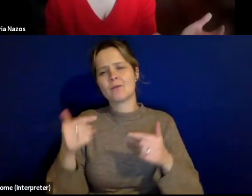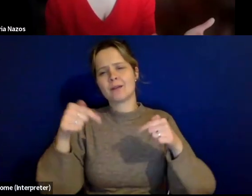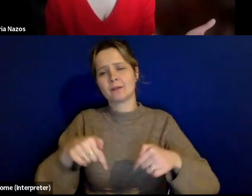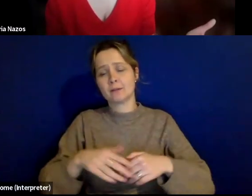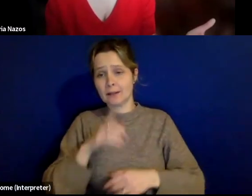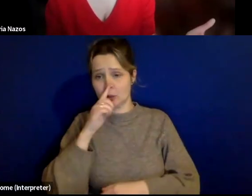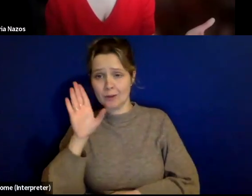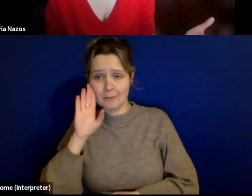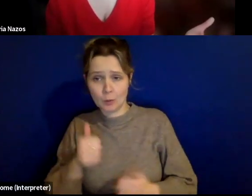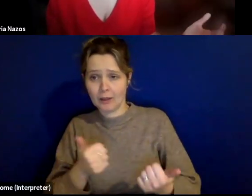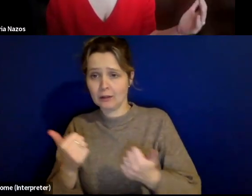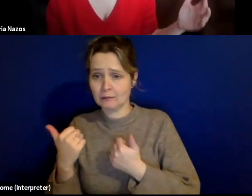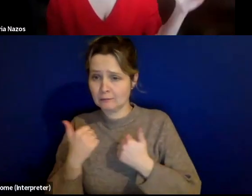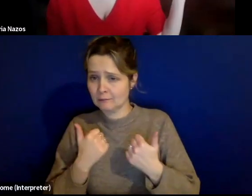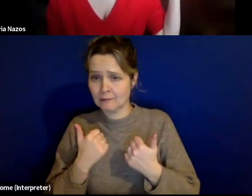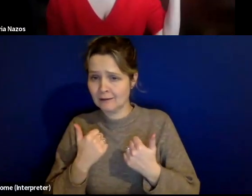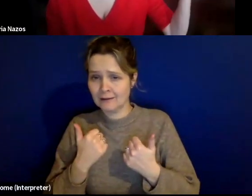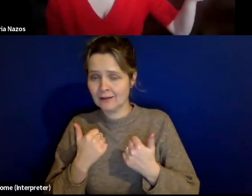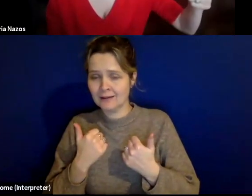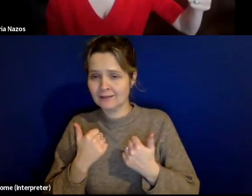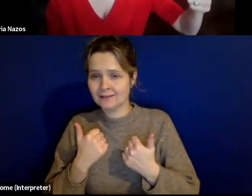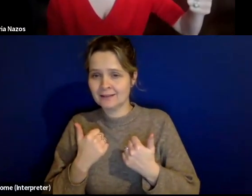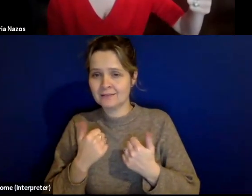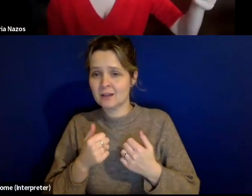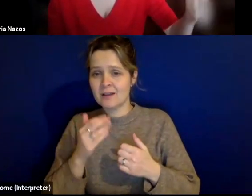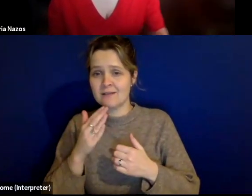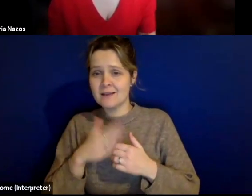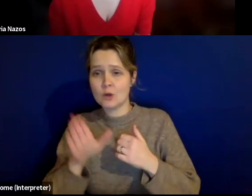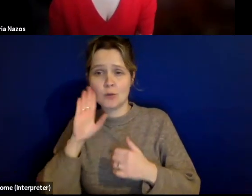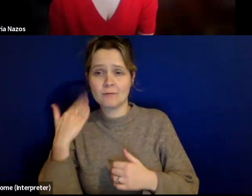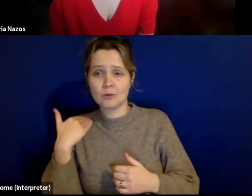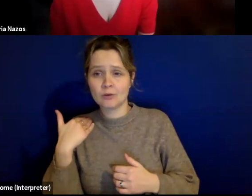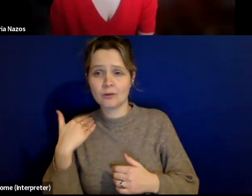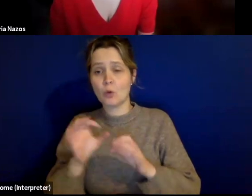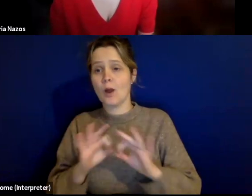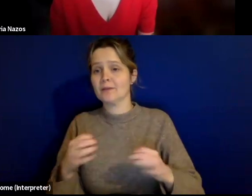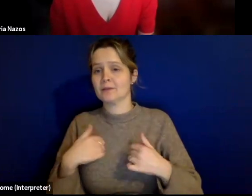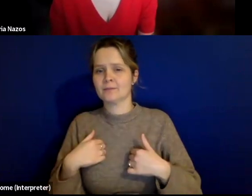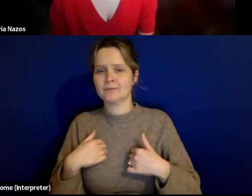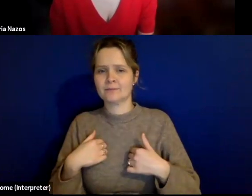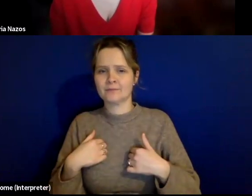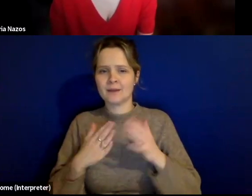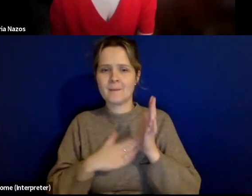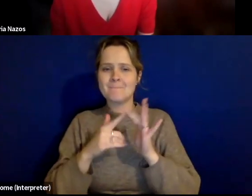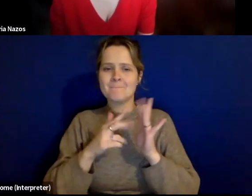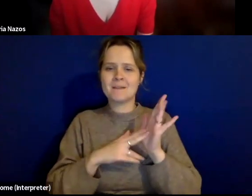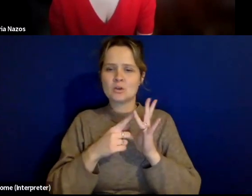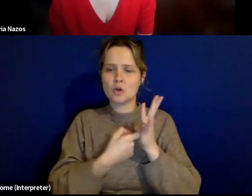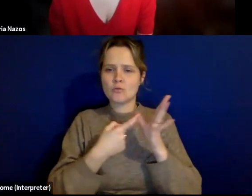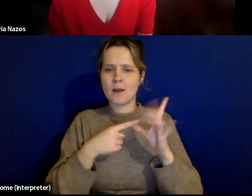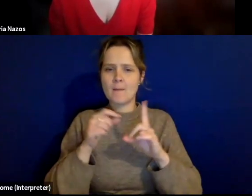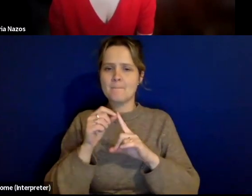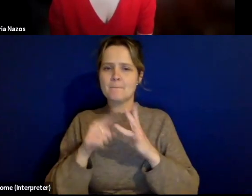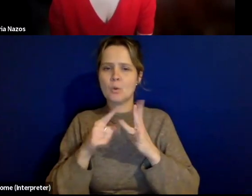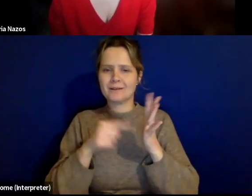Can everyone hear me okay? I've never been accused of being quiet. Perfect. Minora Poetica 10.